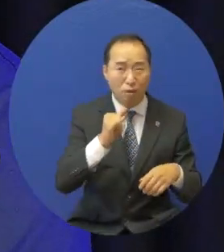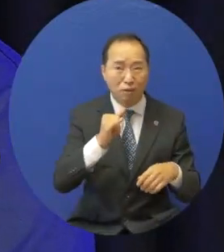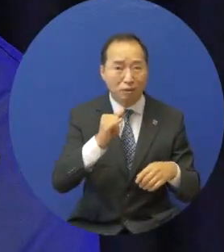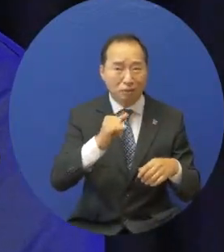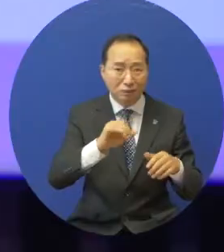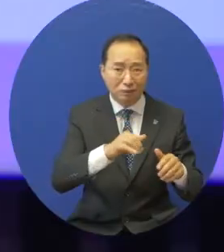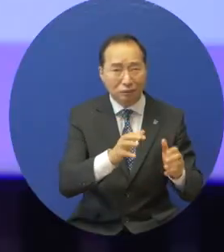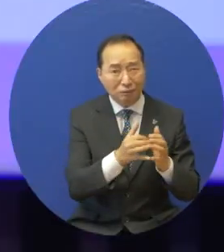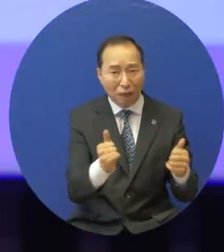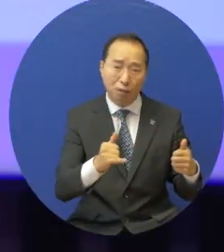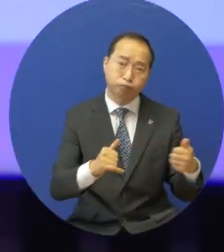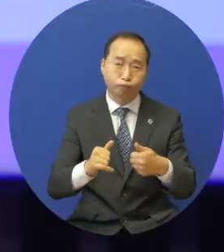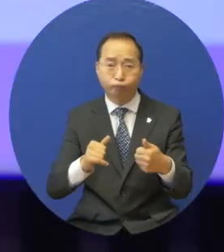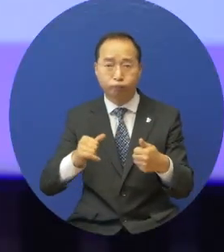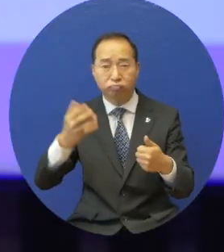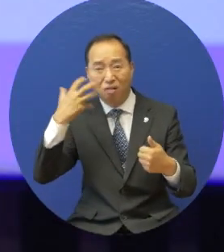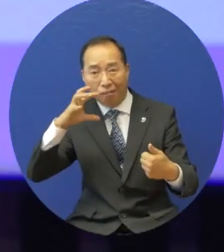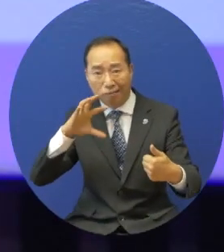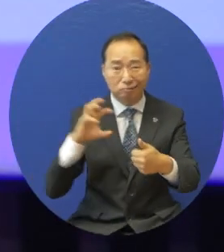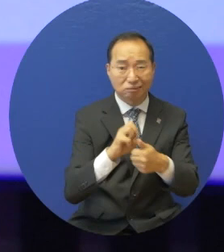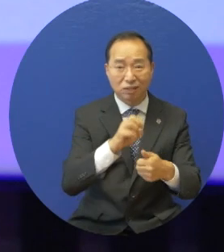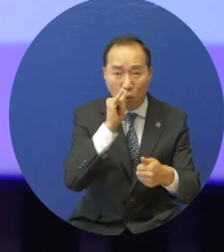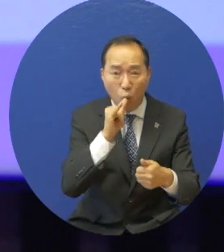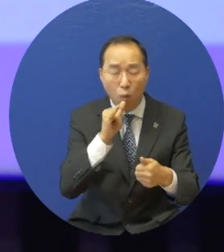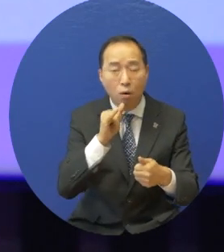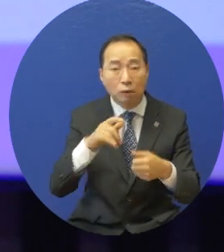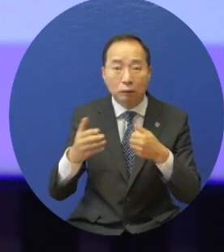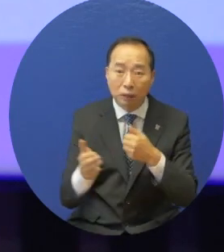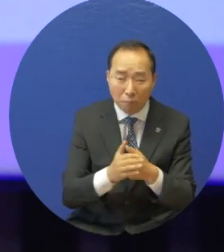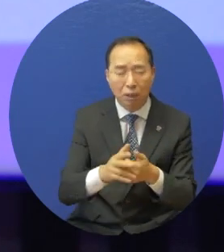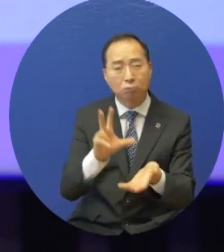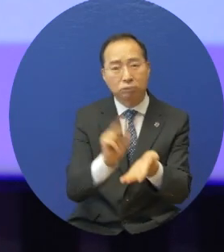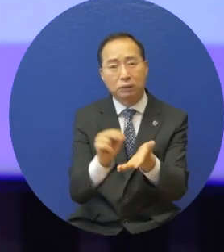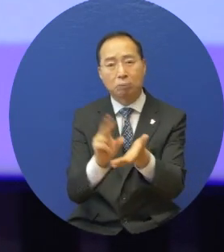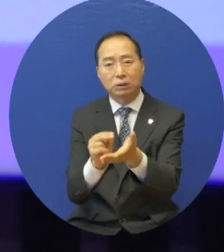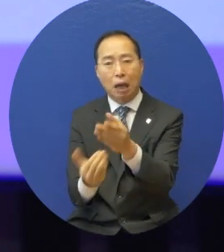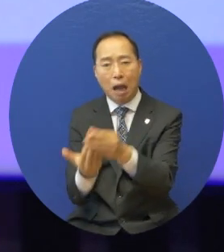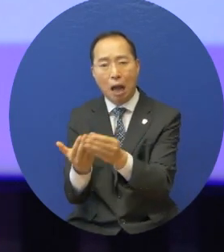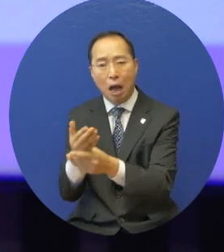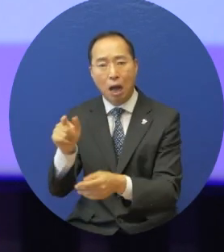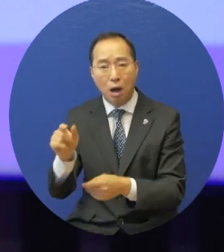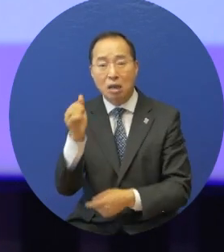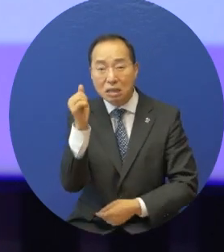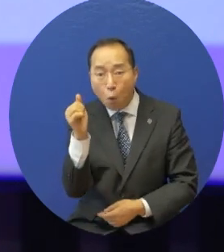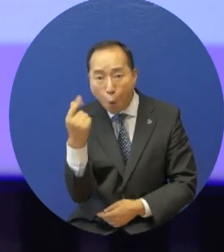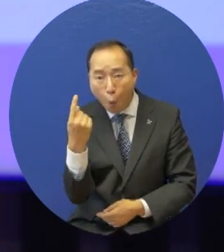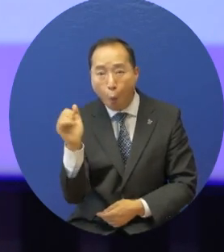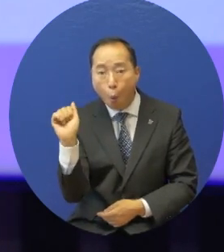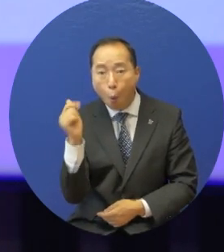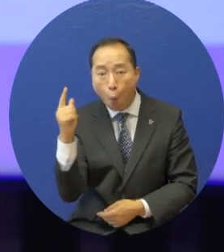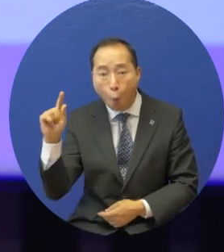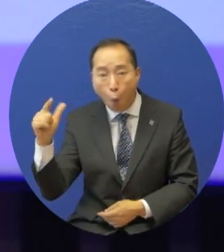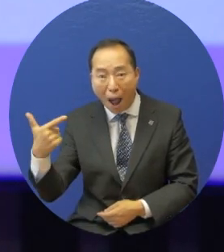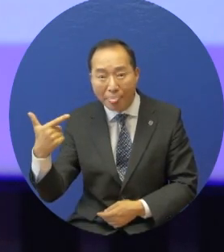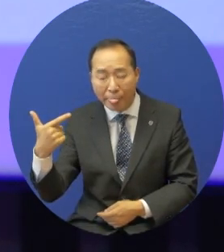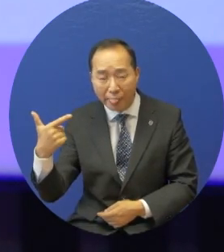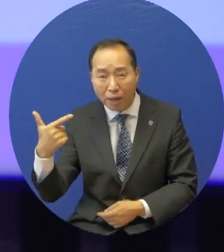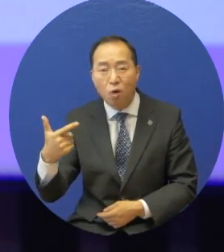수밖에 없습니다. 그러다 보니까 호랑이 때문에 생기는 우환을 우리는 호환이라고 합니다. 호랑이